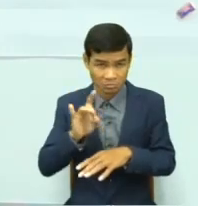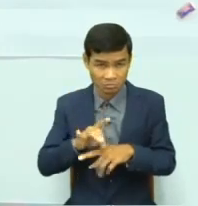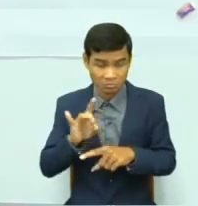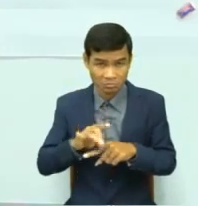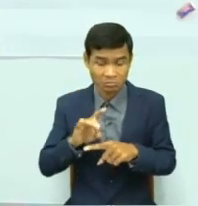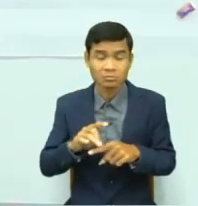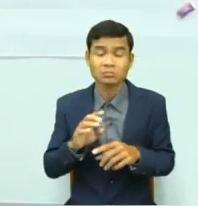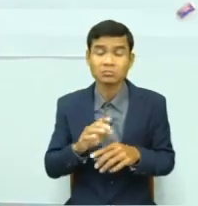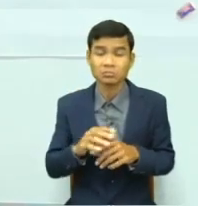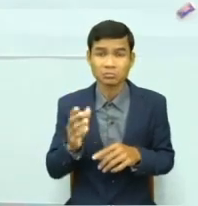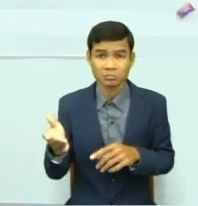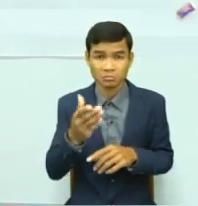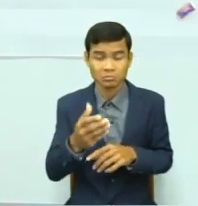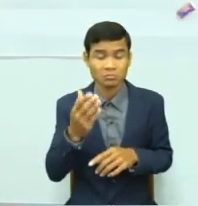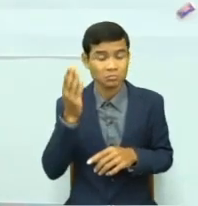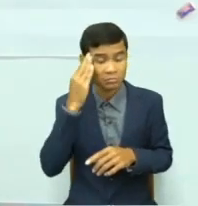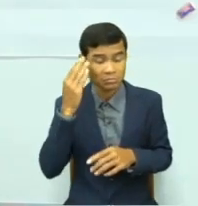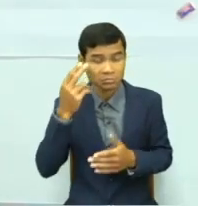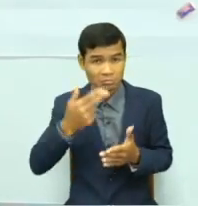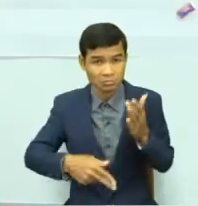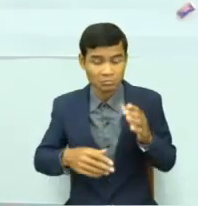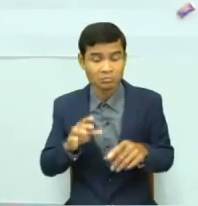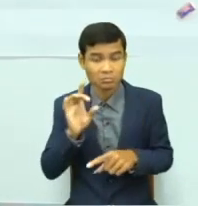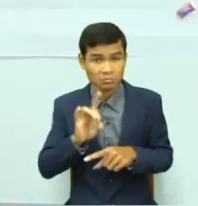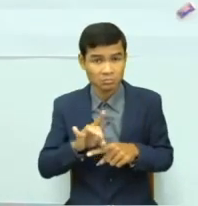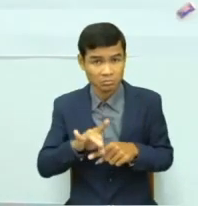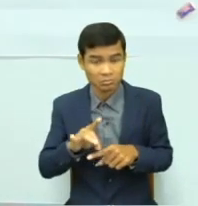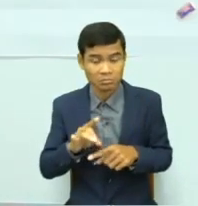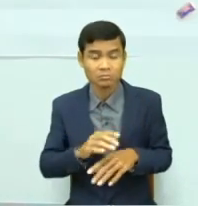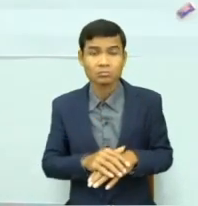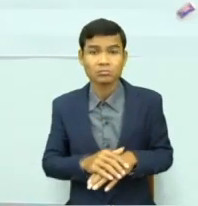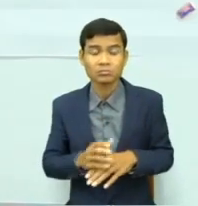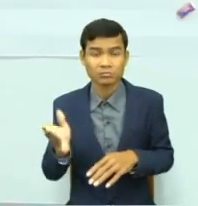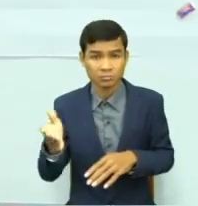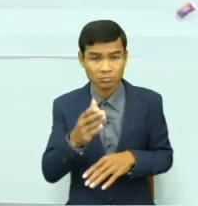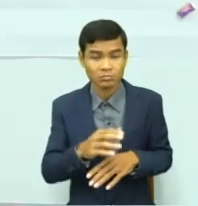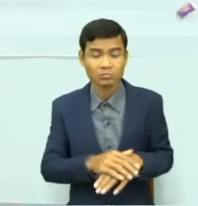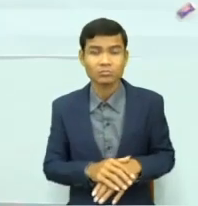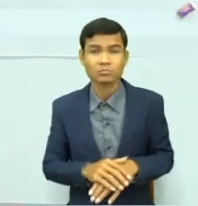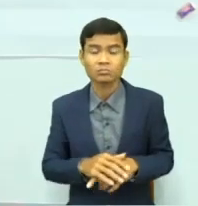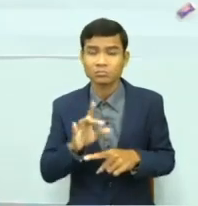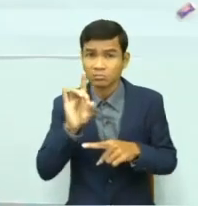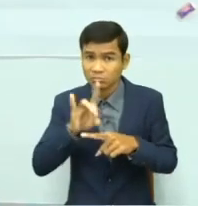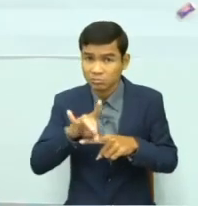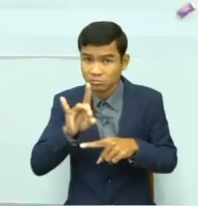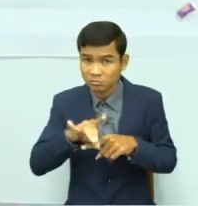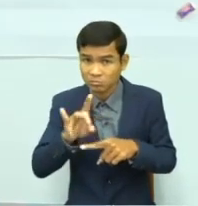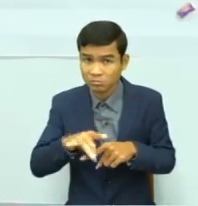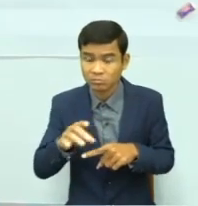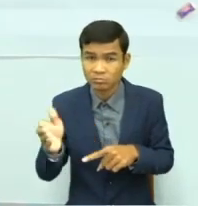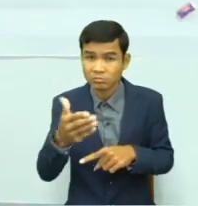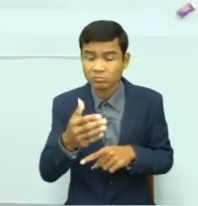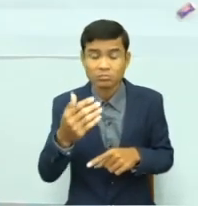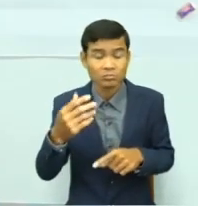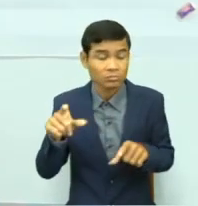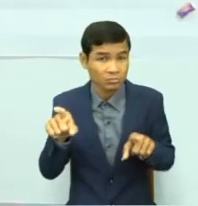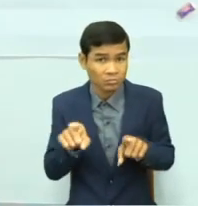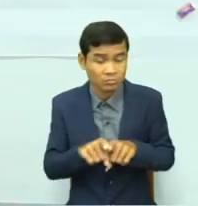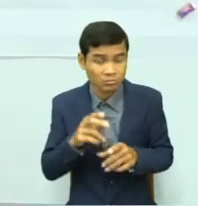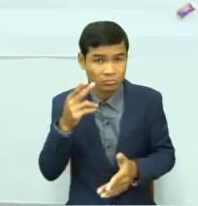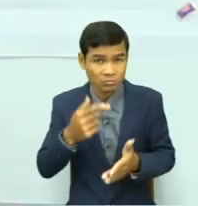nó miên rụp riêng sở điên nó sát vậy tới con mơ mơ chà miên rụp riêng sở điên nó sát vậy